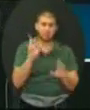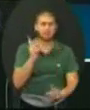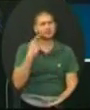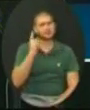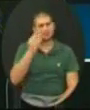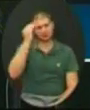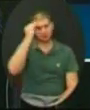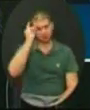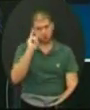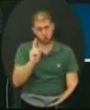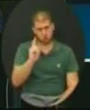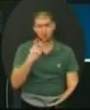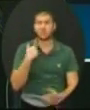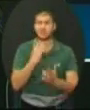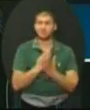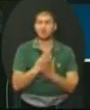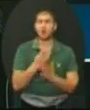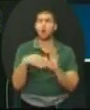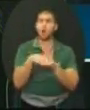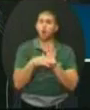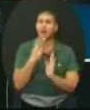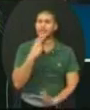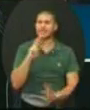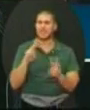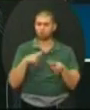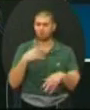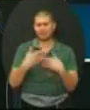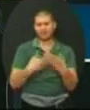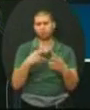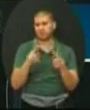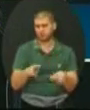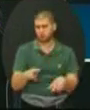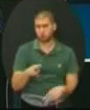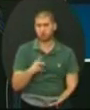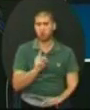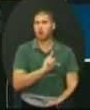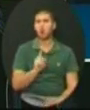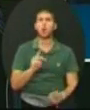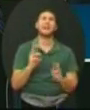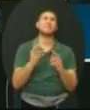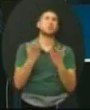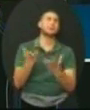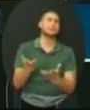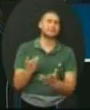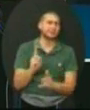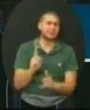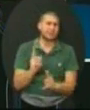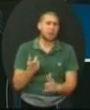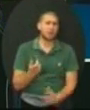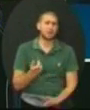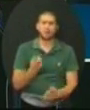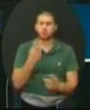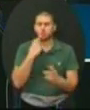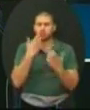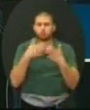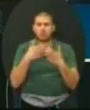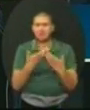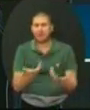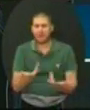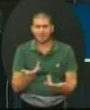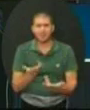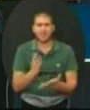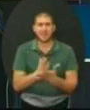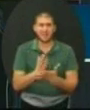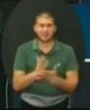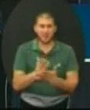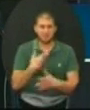צריכים לזכור. יצאנו עם חוק הצהרתי, גם זו התקדמות מסוימת. לא לכך פיללנו, לא הילד הזה, בלי השיניים האלו, שעקרנו לו את